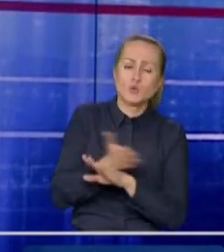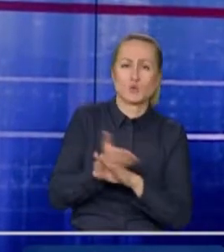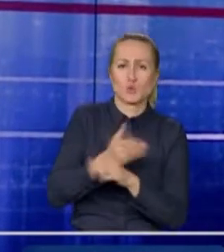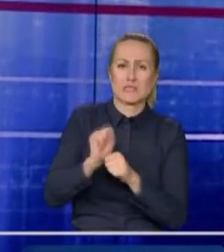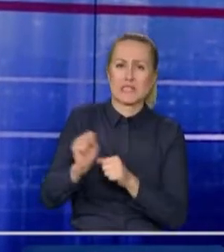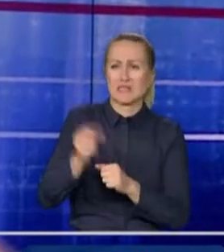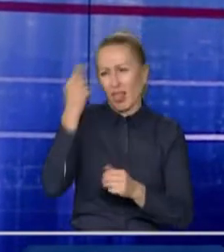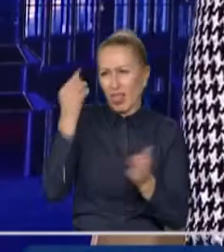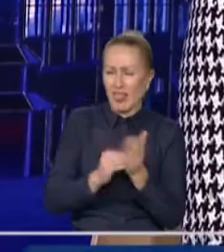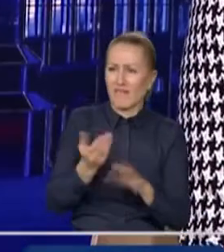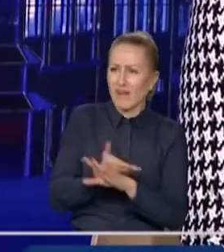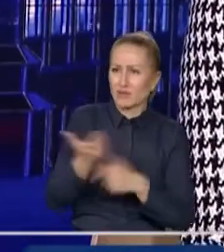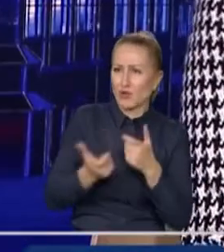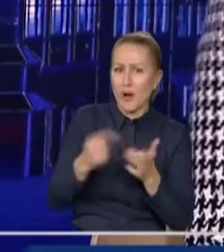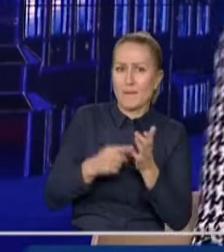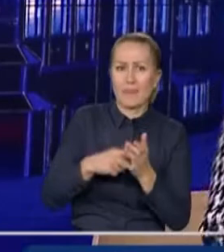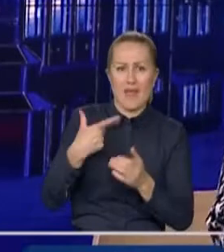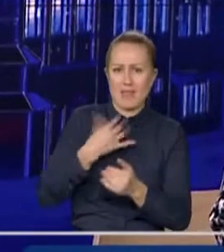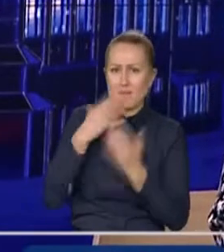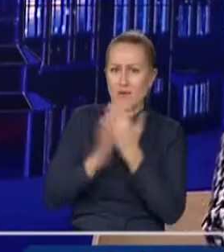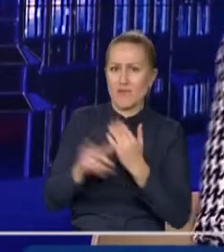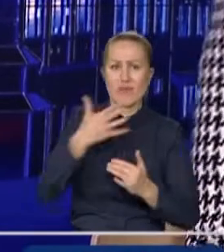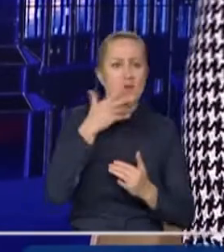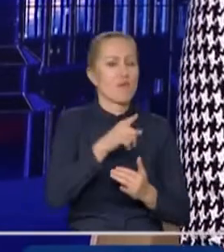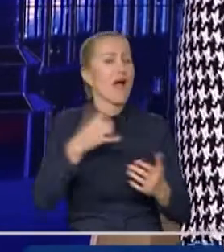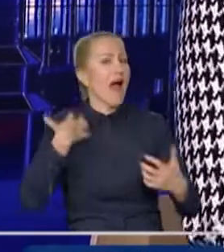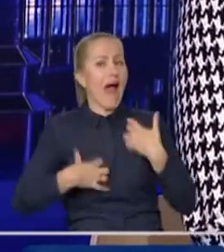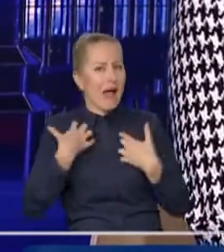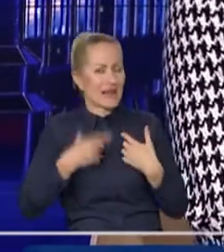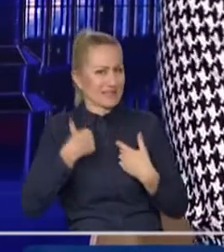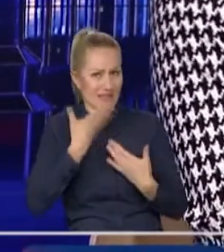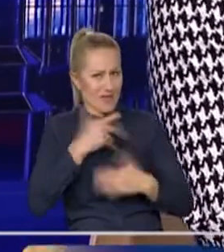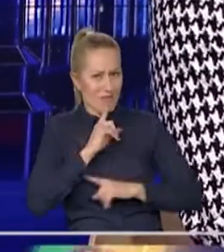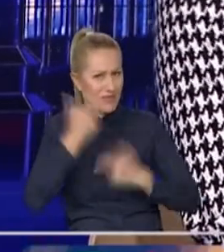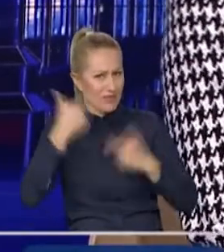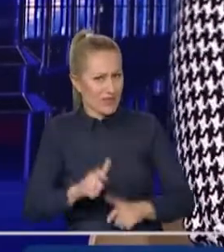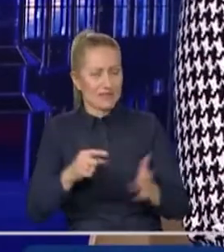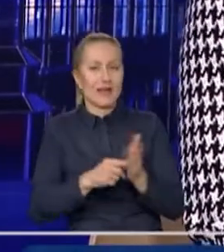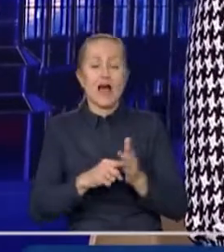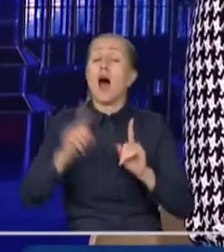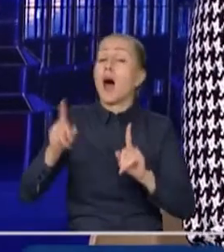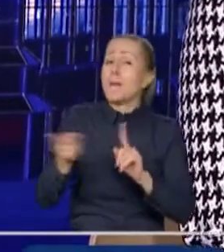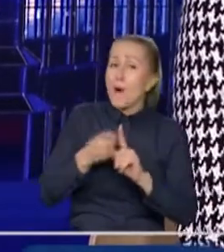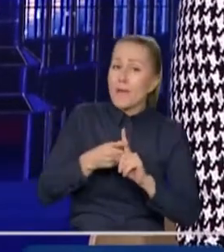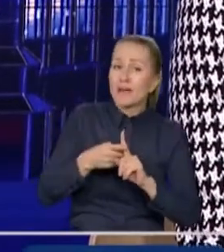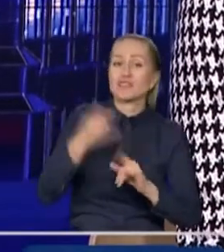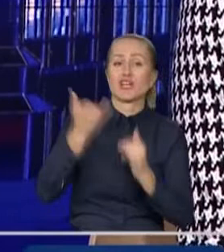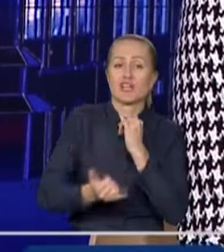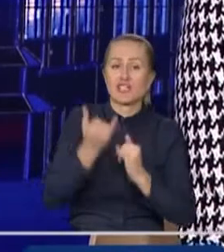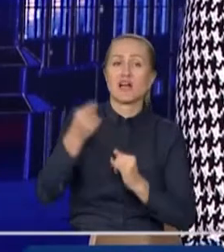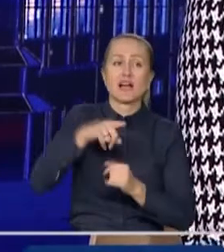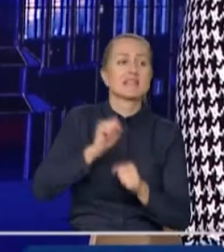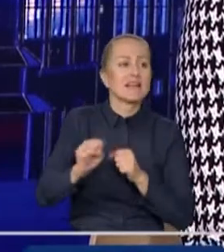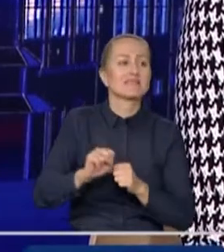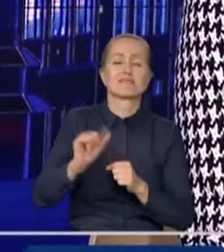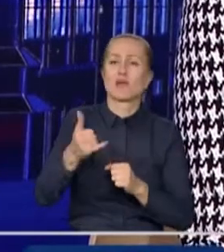Tusku. Po pierwsze, bo jest cynikiem. I to nie ma nic wspólnego z agresją, panie pośle. Jeżeli mamy obawy, że wyjdziecie, czy chcecie wyjść jako